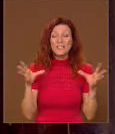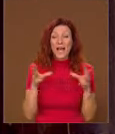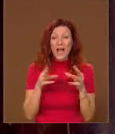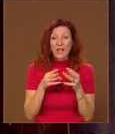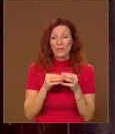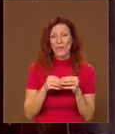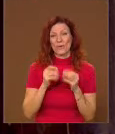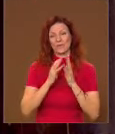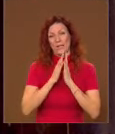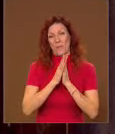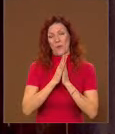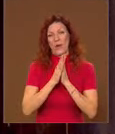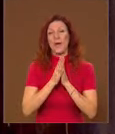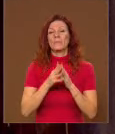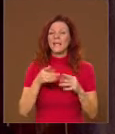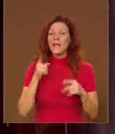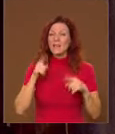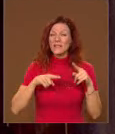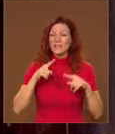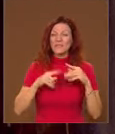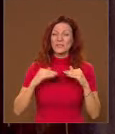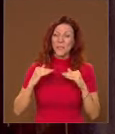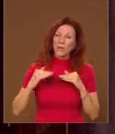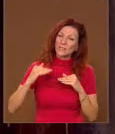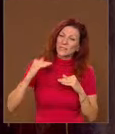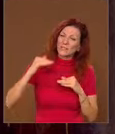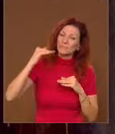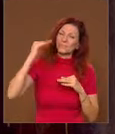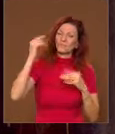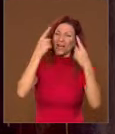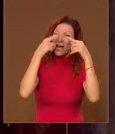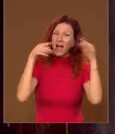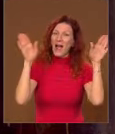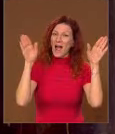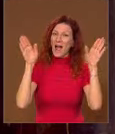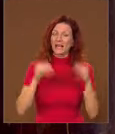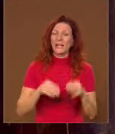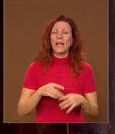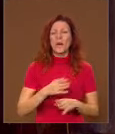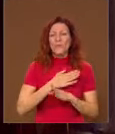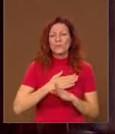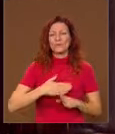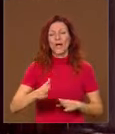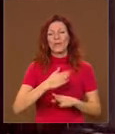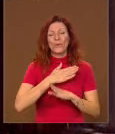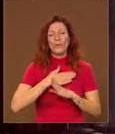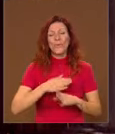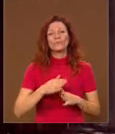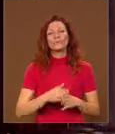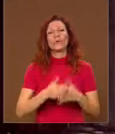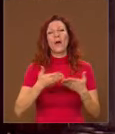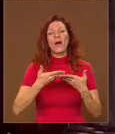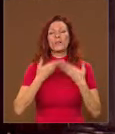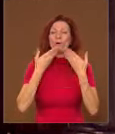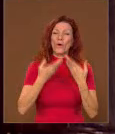извършват в Божието царство на небесата, постоянното славословие и песнопение на